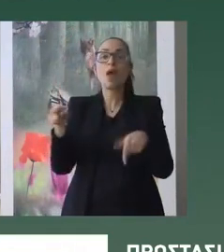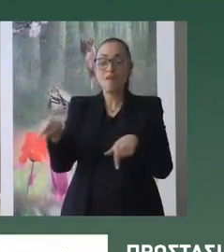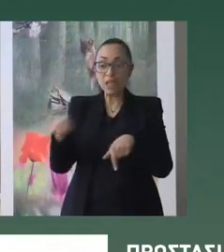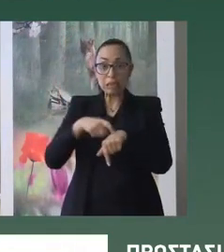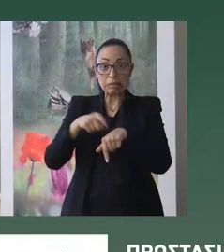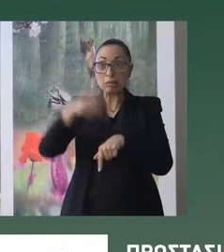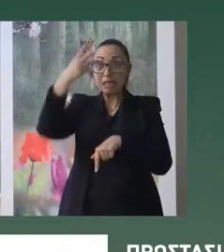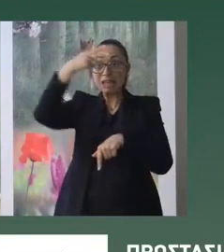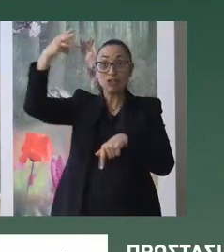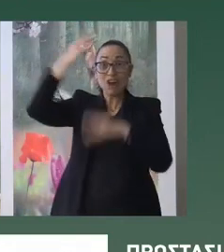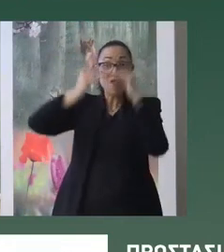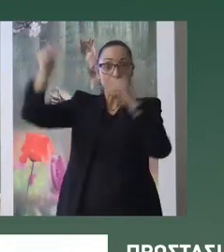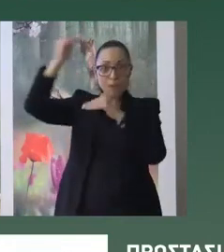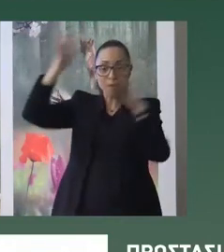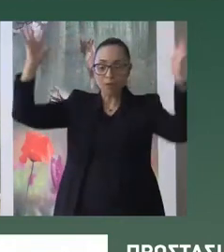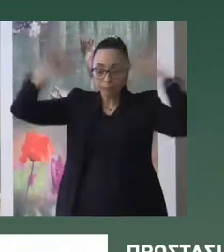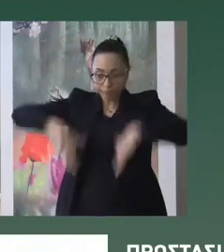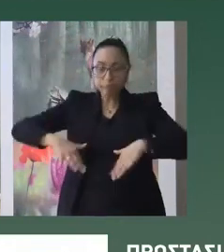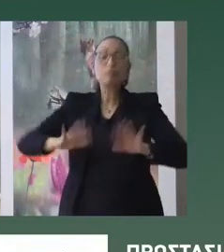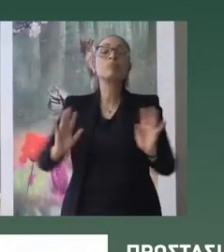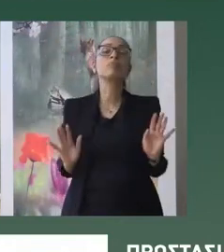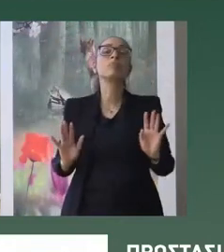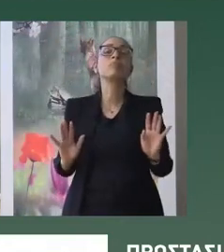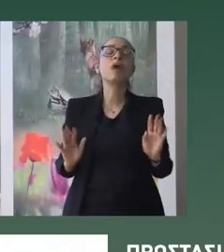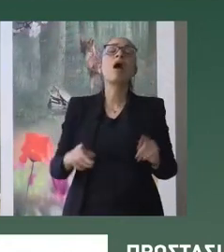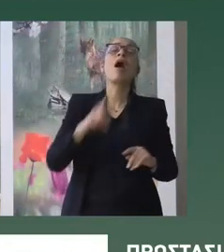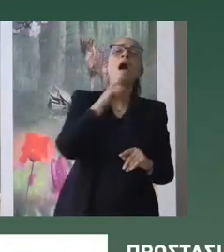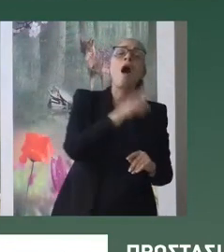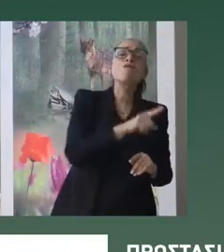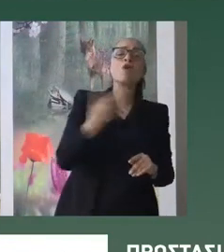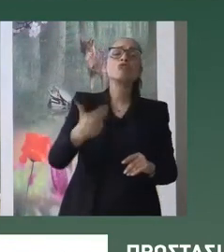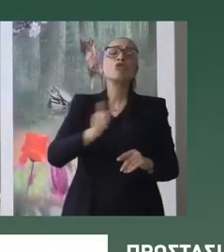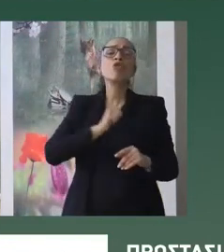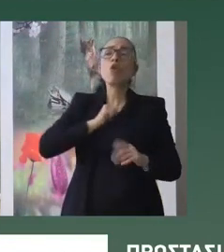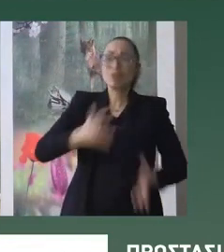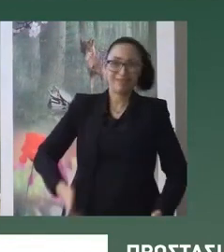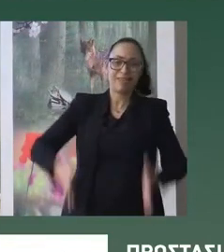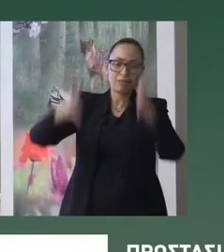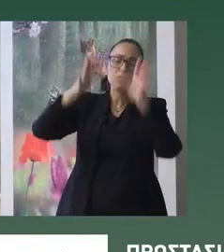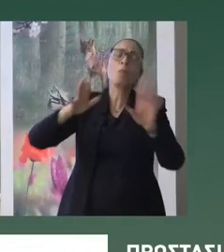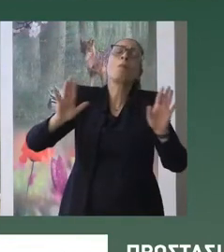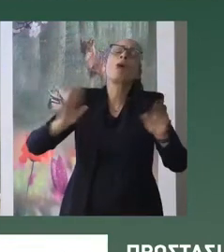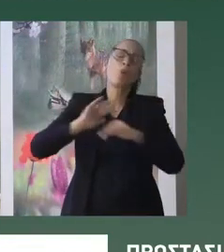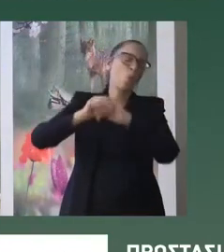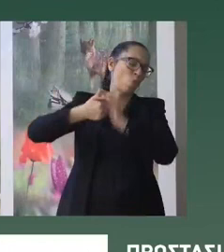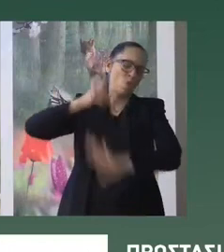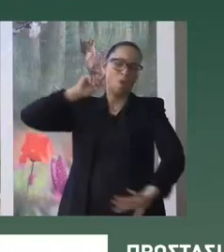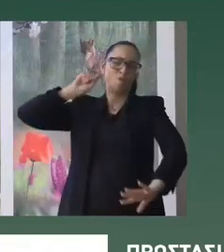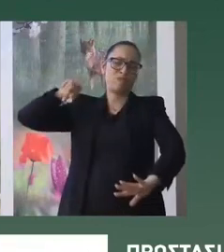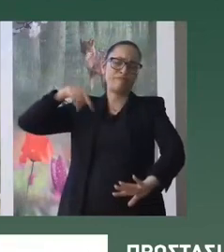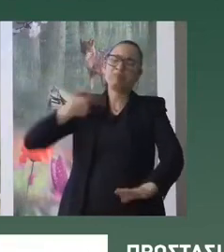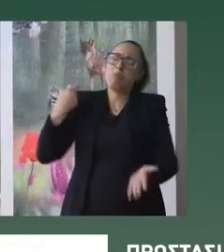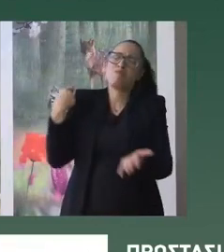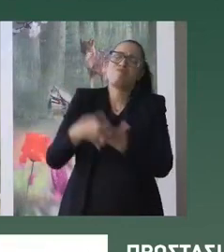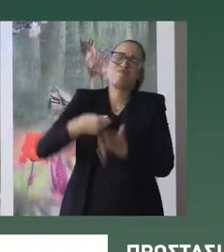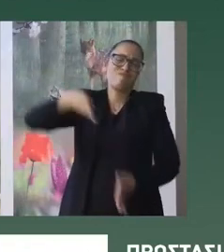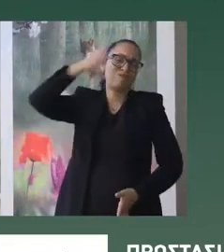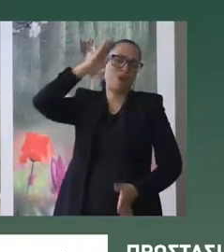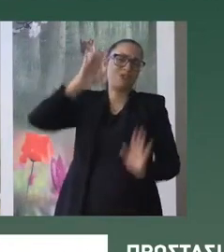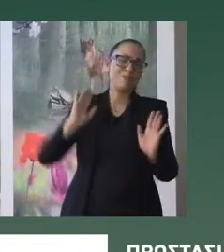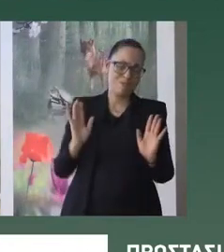κατεδαφιστούν οι τρεις αυτοί οι όροφοι. Γιατί προτιμάει ο ιδιοκτήτης του κτιρίου αυτού να πληρώνει το πρόστιμο από το να κατεδαφίσει τις τρεις ορόφους που του ζήτησε το Συμβούλιο της